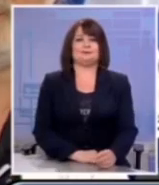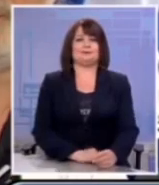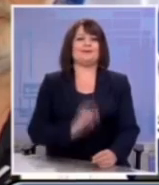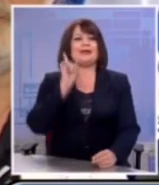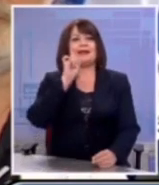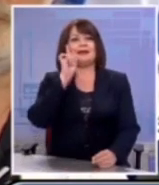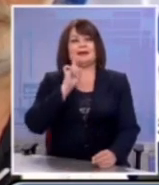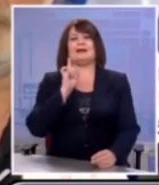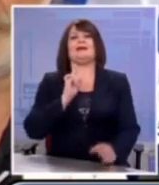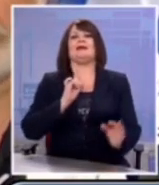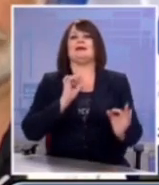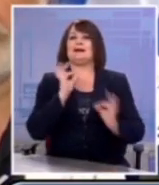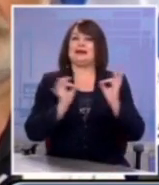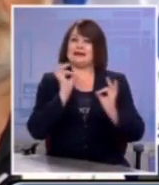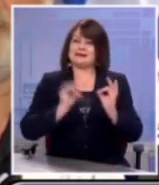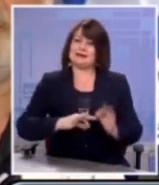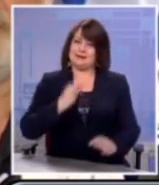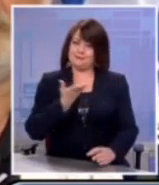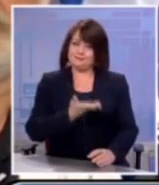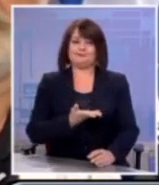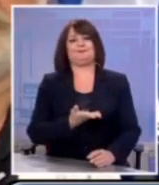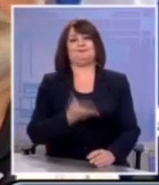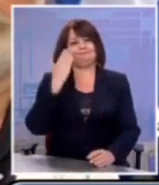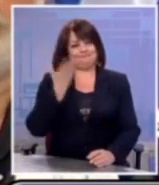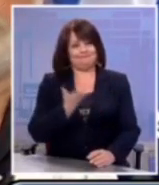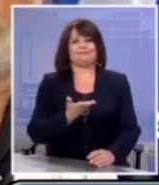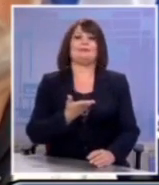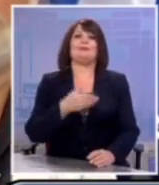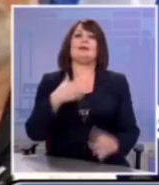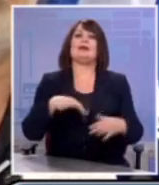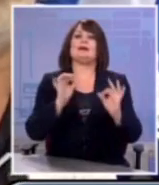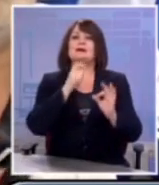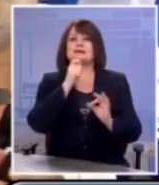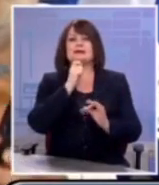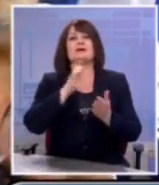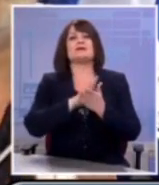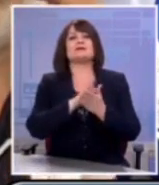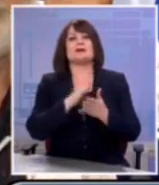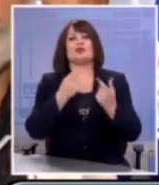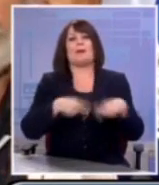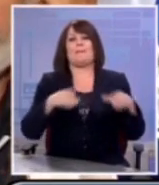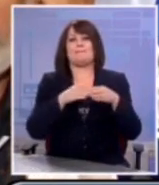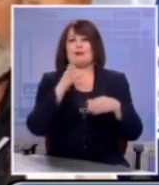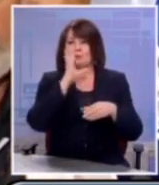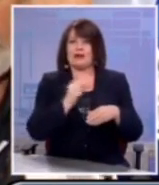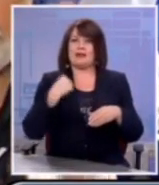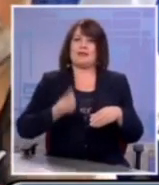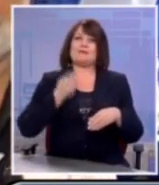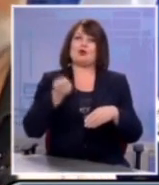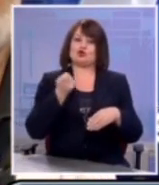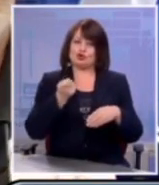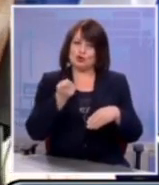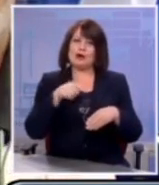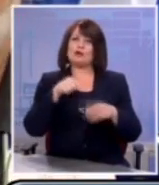Ξεκινάει η συνέντευξη τύπου της Επιτροπής Αλήθειας Δημοσίου Χρέους, μιας επιτροπής